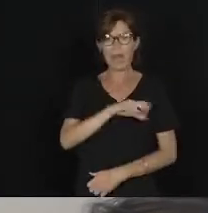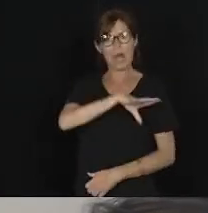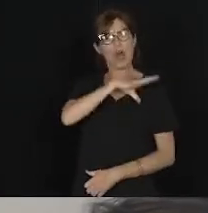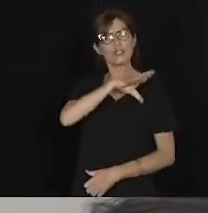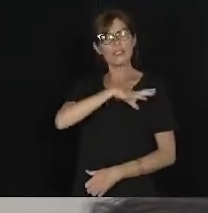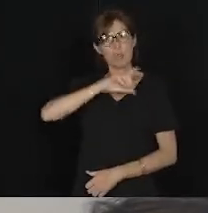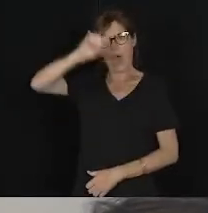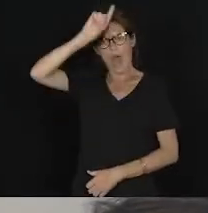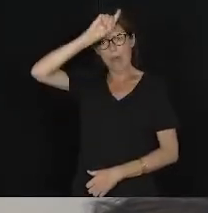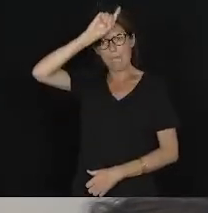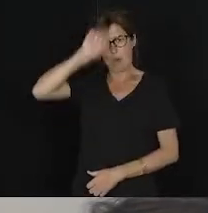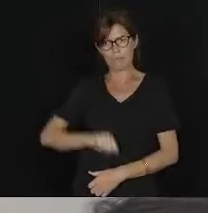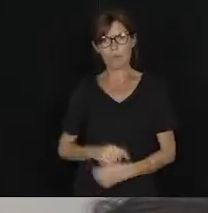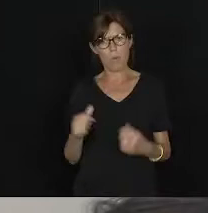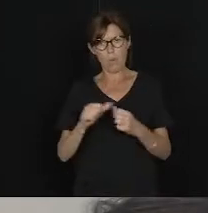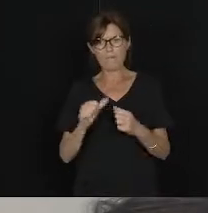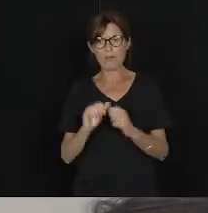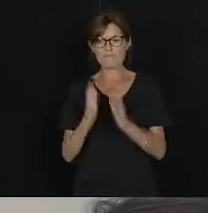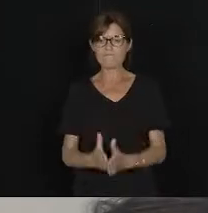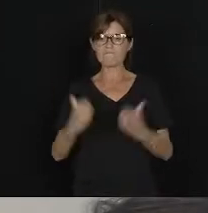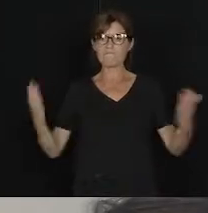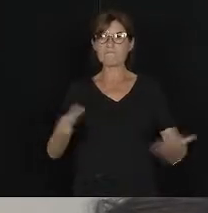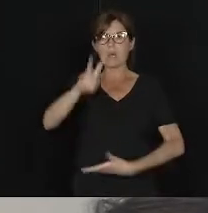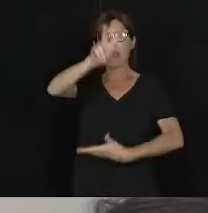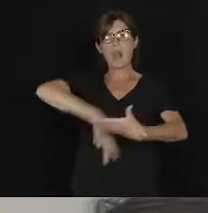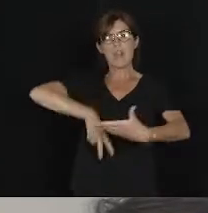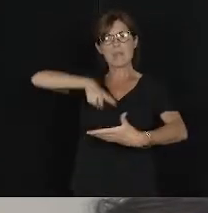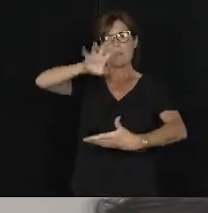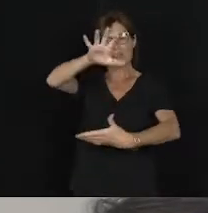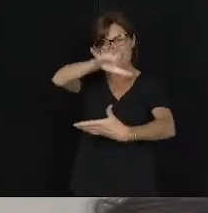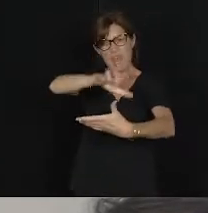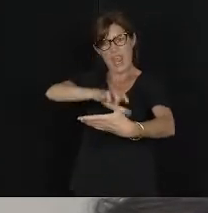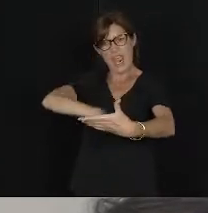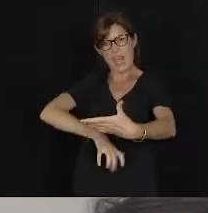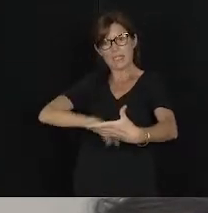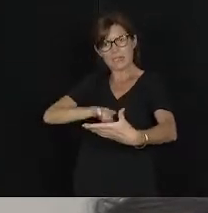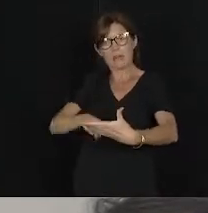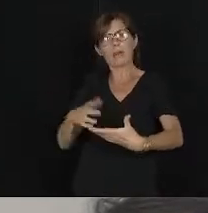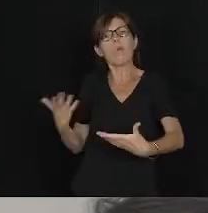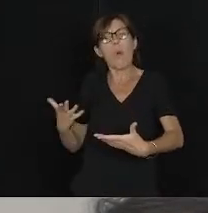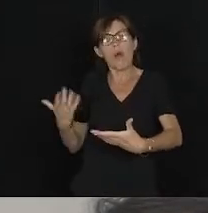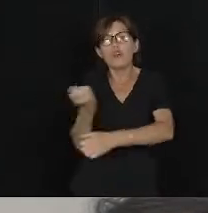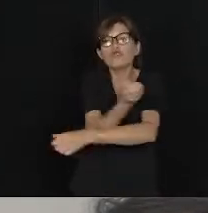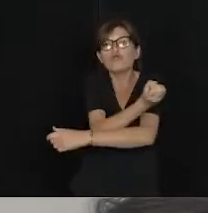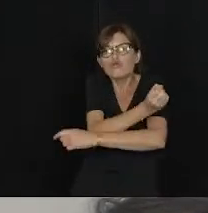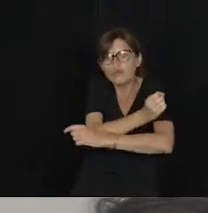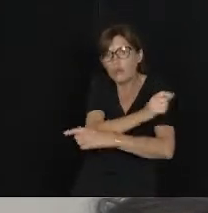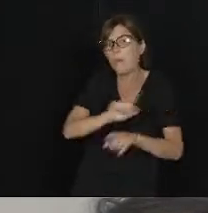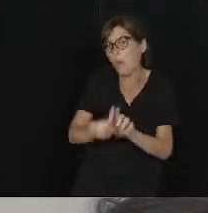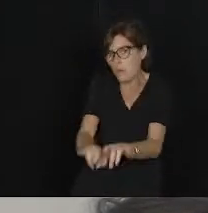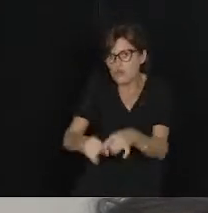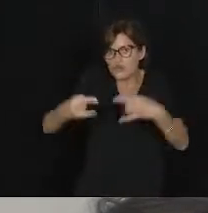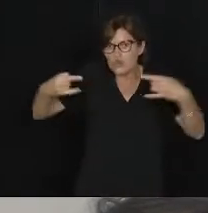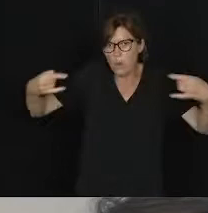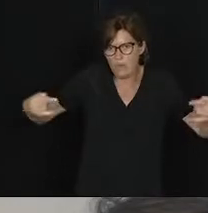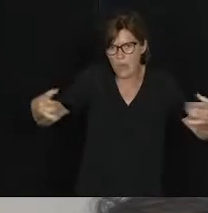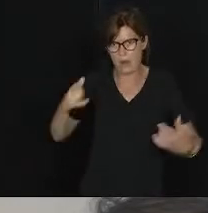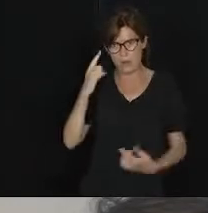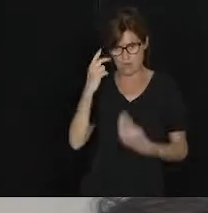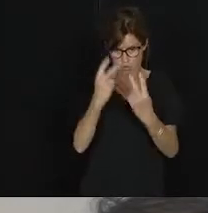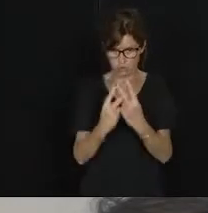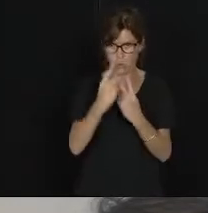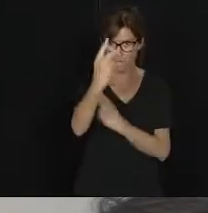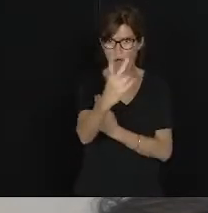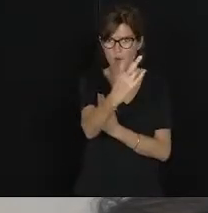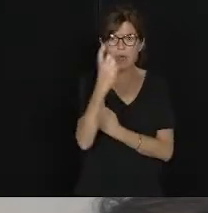allemands lisent pour la première fois, et massivement en salle de classe, des journaux aux élèves, contre le règlement scolaire des gymnasiums,